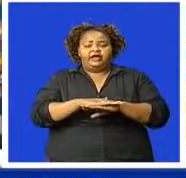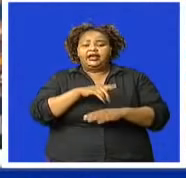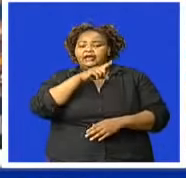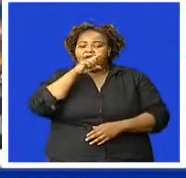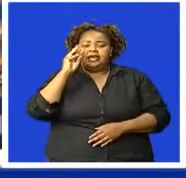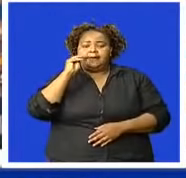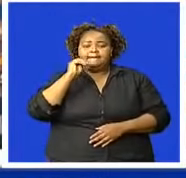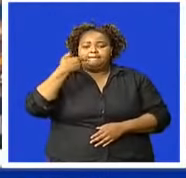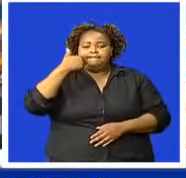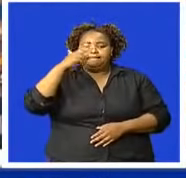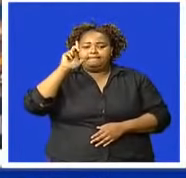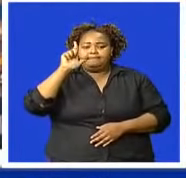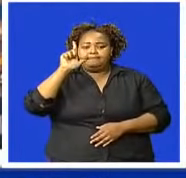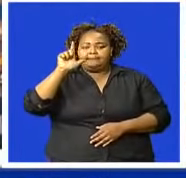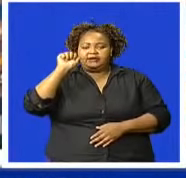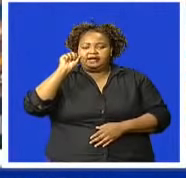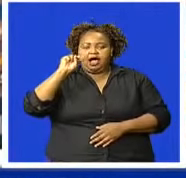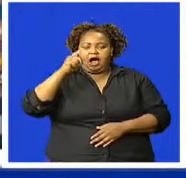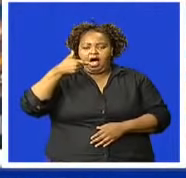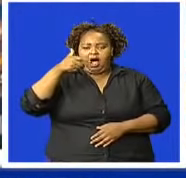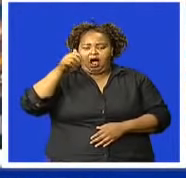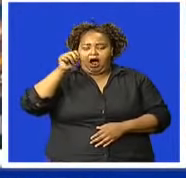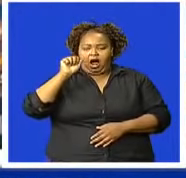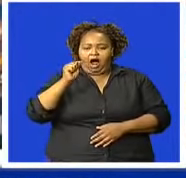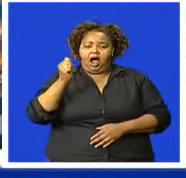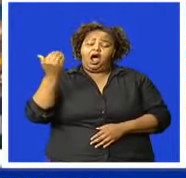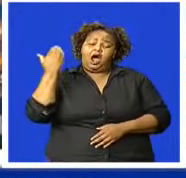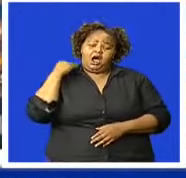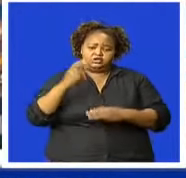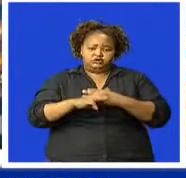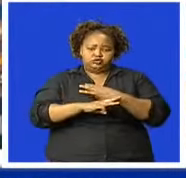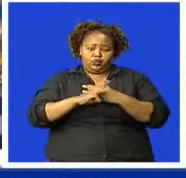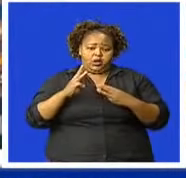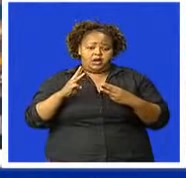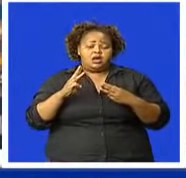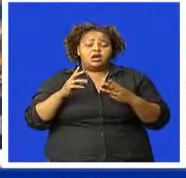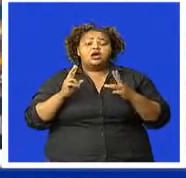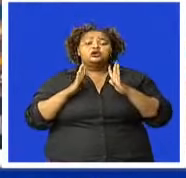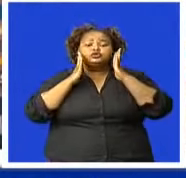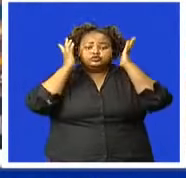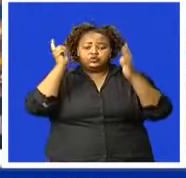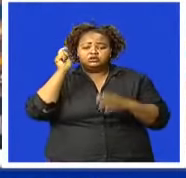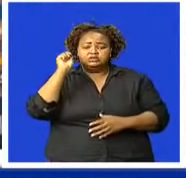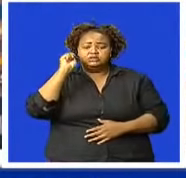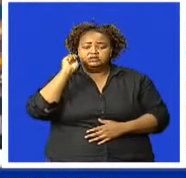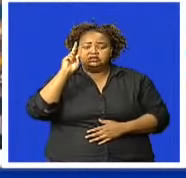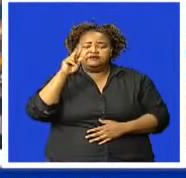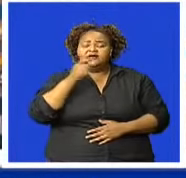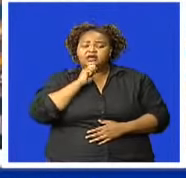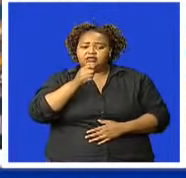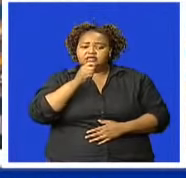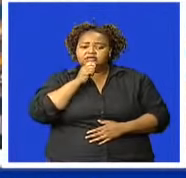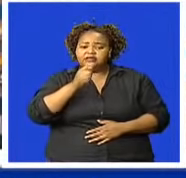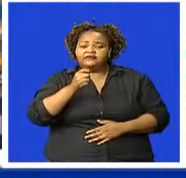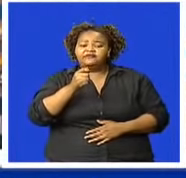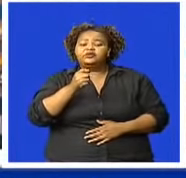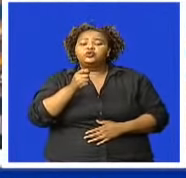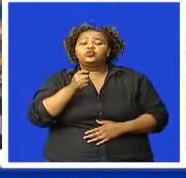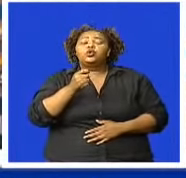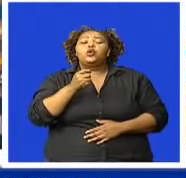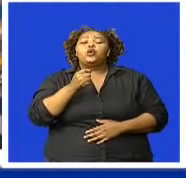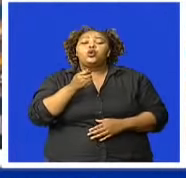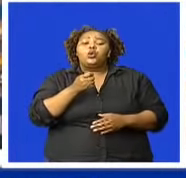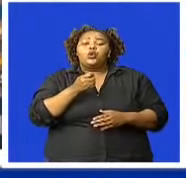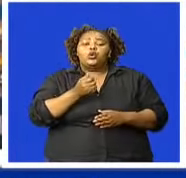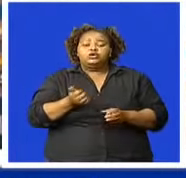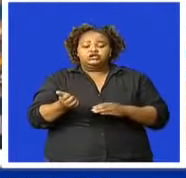evikini leliphelile Kanti ke singumsakado sikhulume nalongu sihlalo wabo somabhizinisi eshiselweni Justice Nxumalo kuva ke